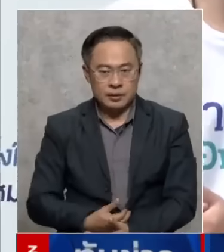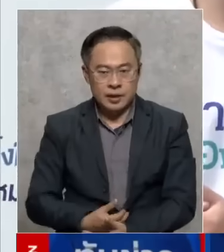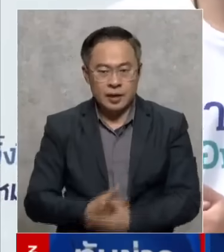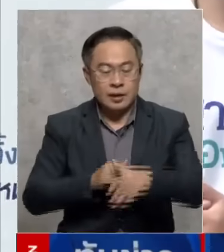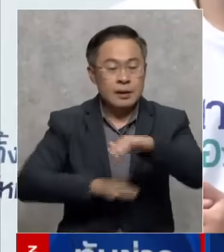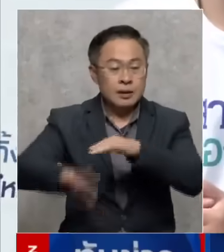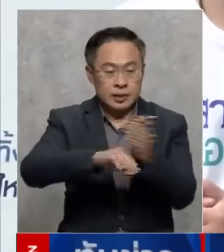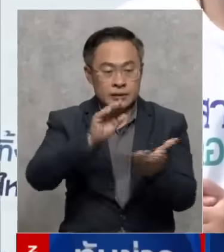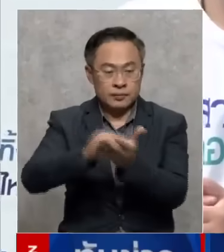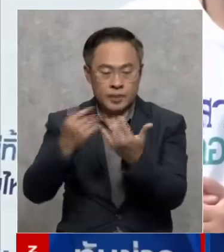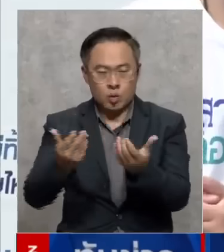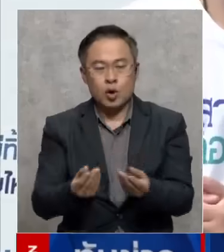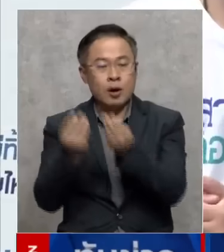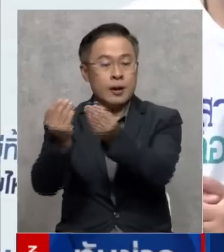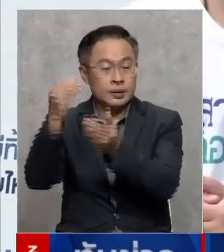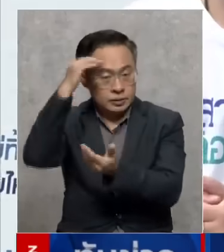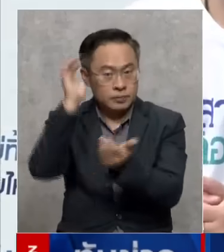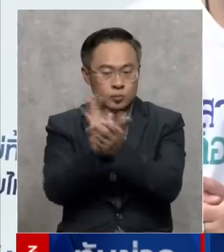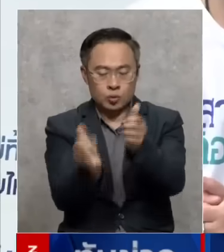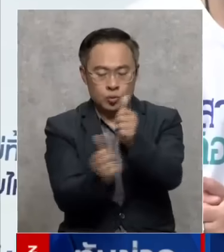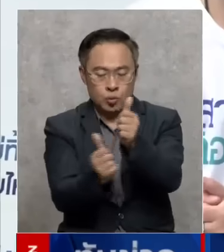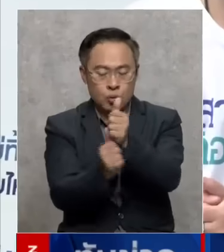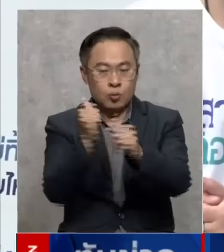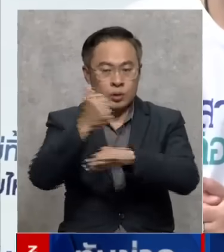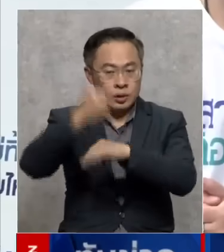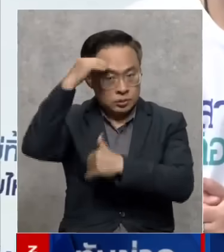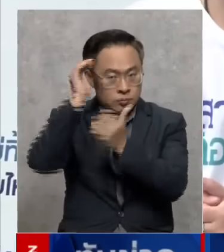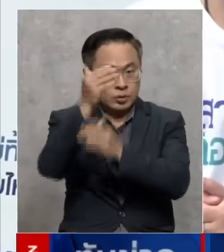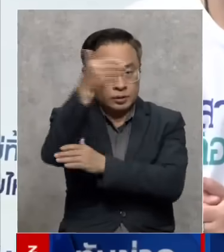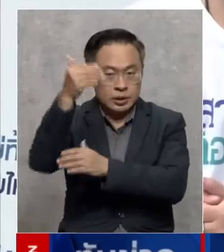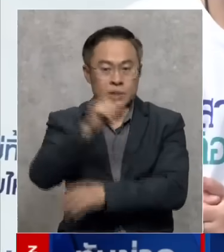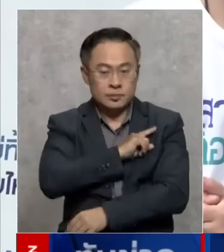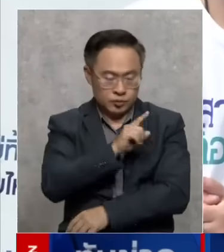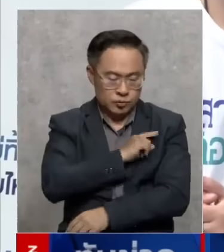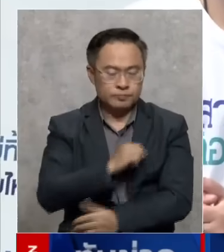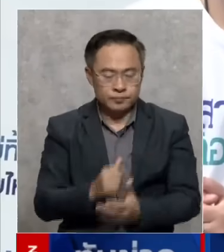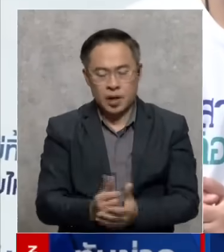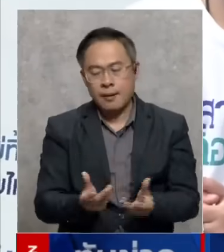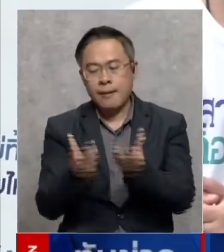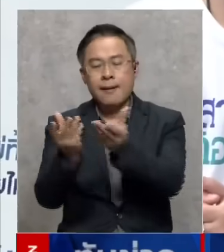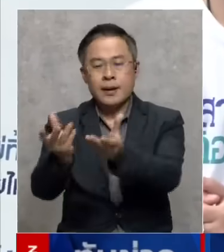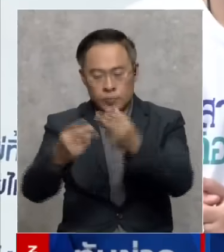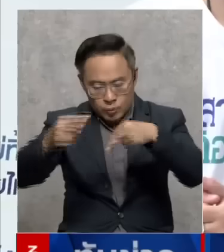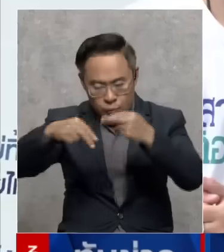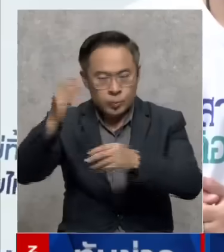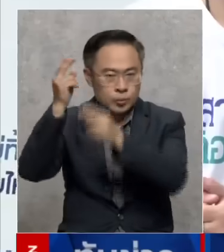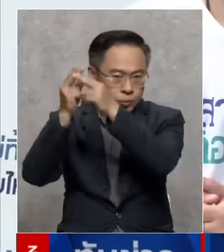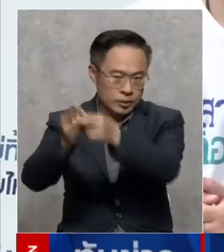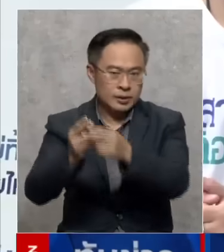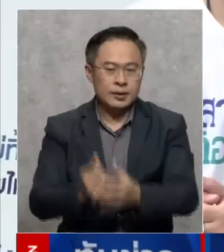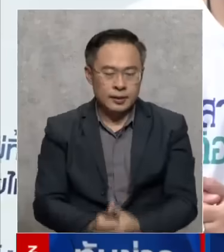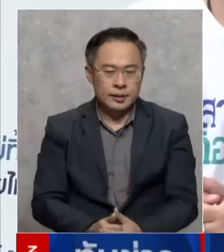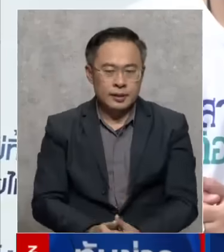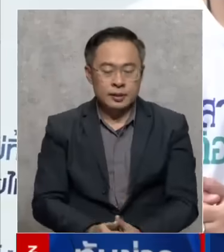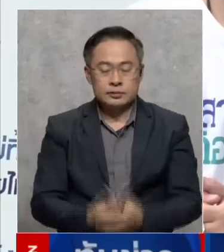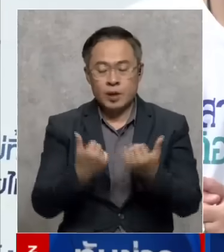ให้เผยได้นะครับเดี๋ยวผมขออนุญาตประสานทางท่านท่านรองโจ๊กนะครับท่านๆลองโจ๊กนะครับหรือ